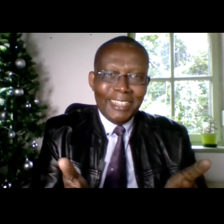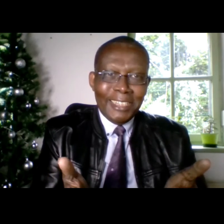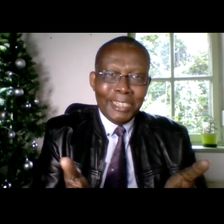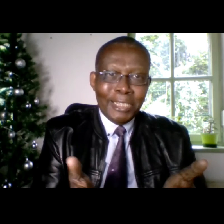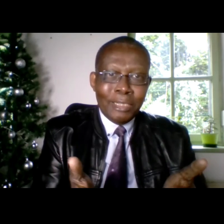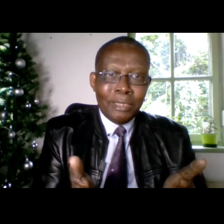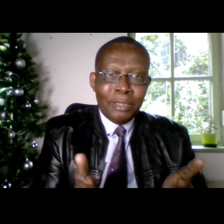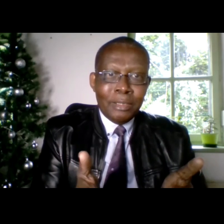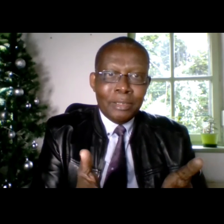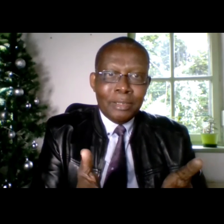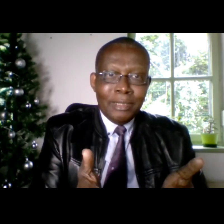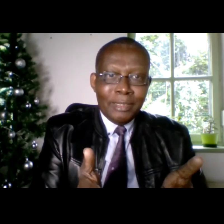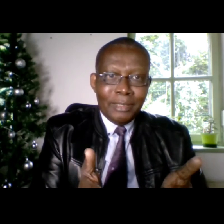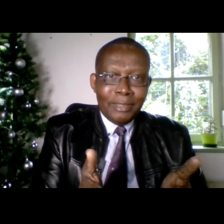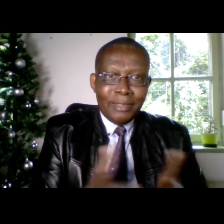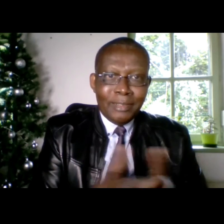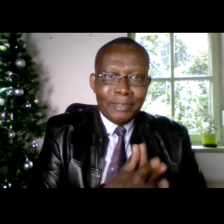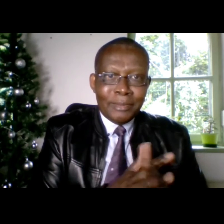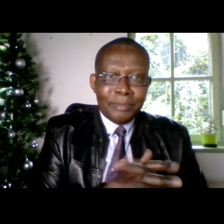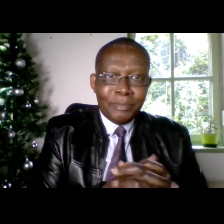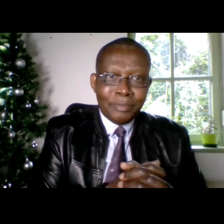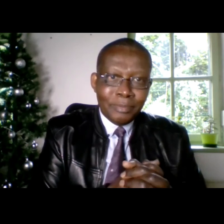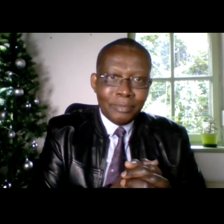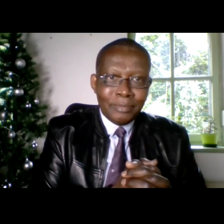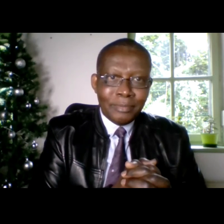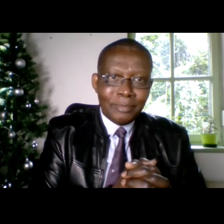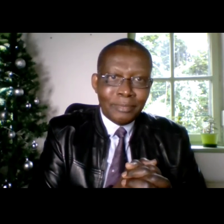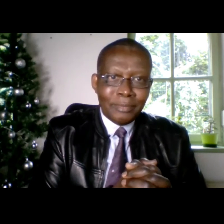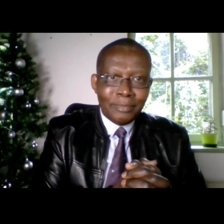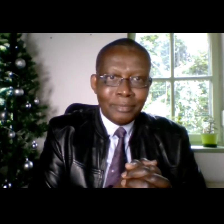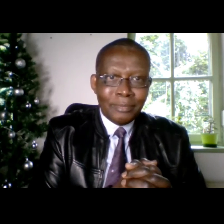kuri za gasutamo n'ahandi. Kandi urabona